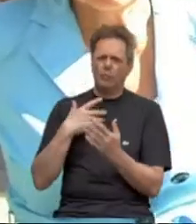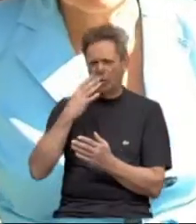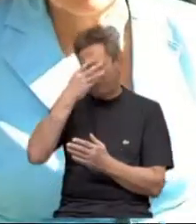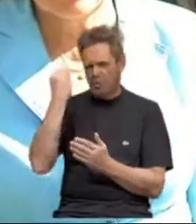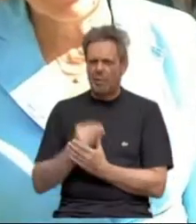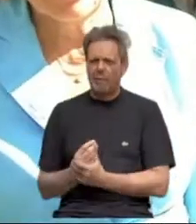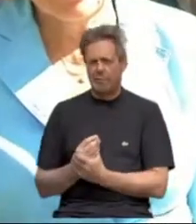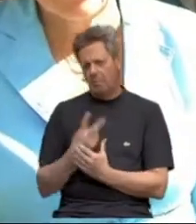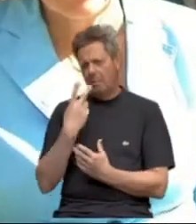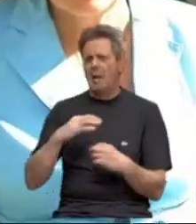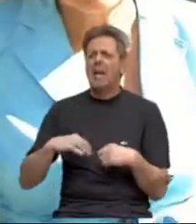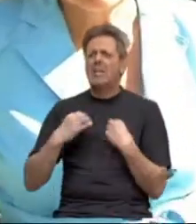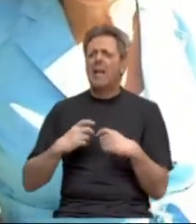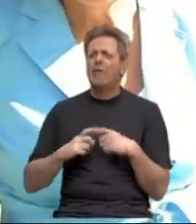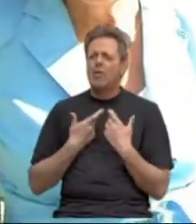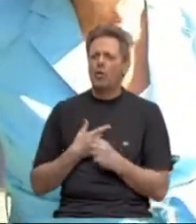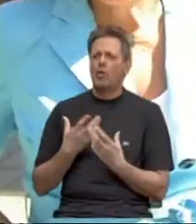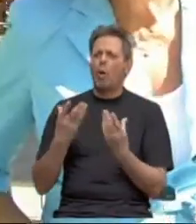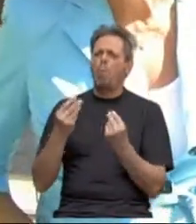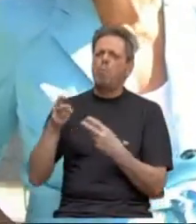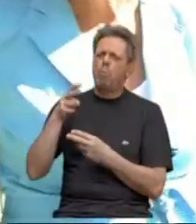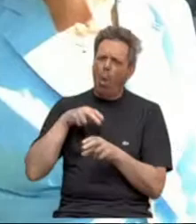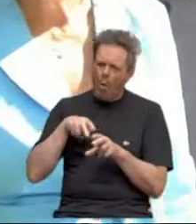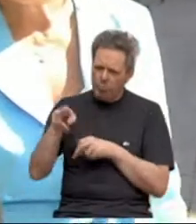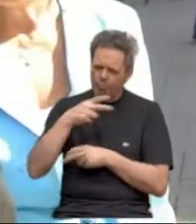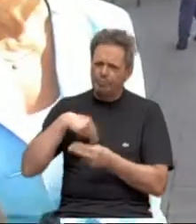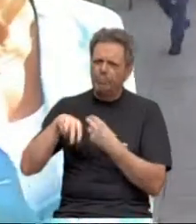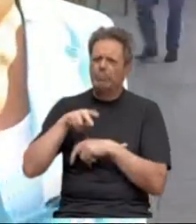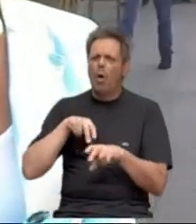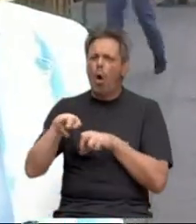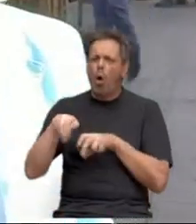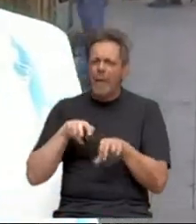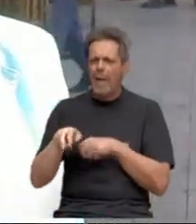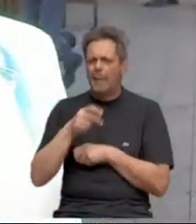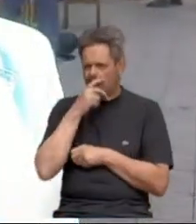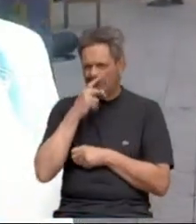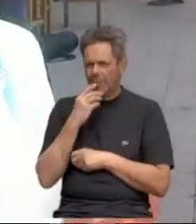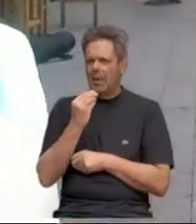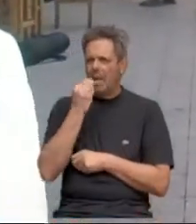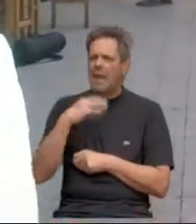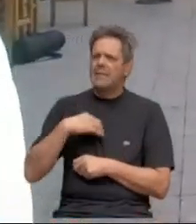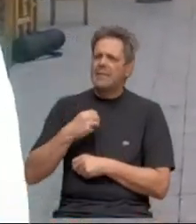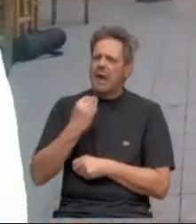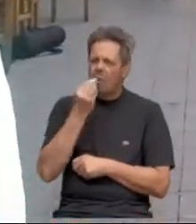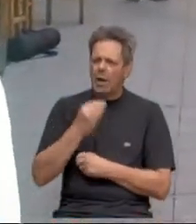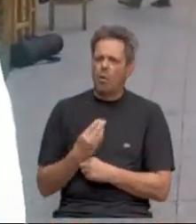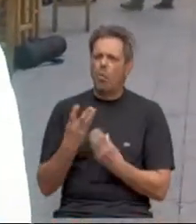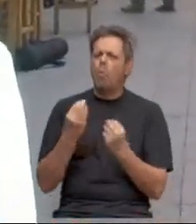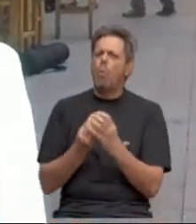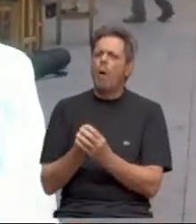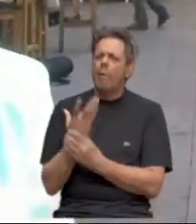Zdravi život, hodanja dosta, ne jesti, jesti zdravu hranu, puno